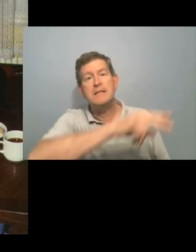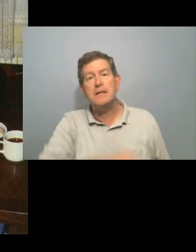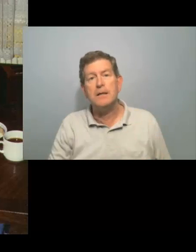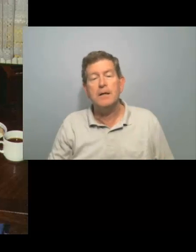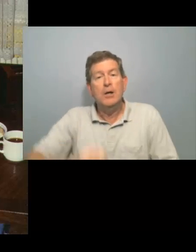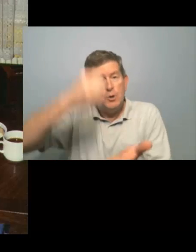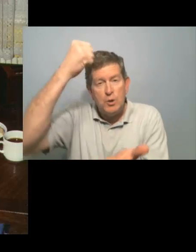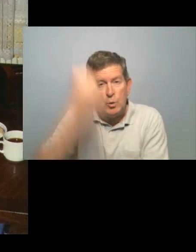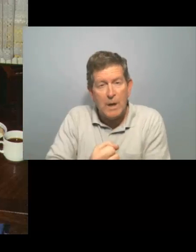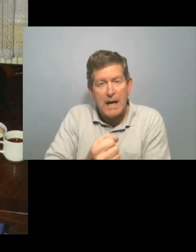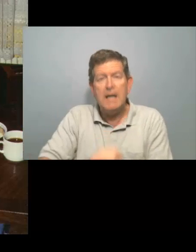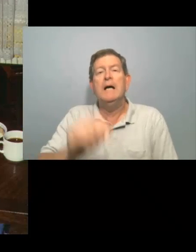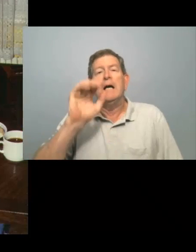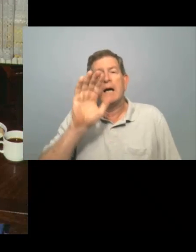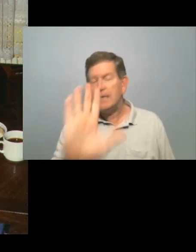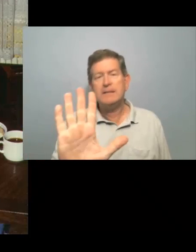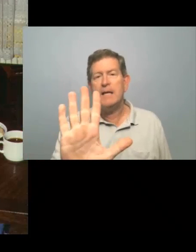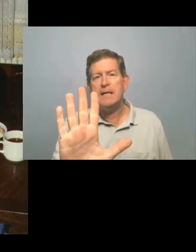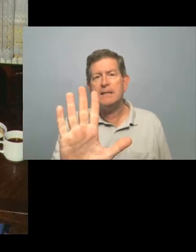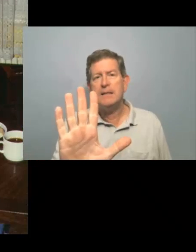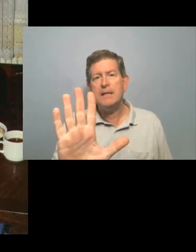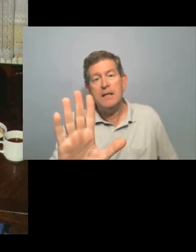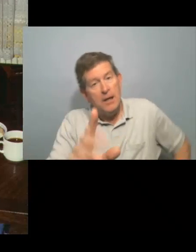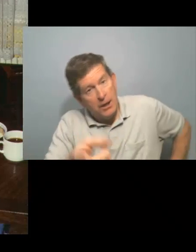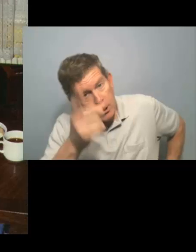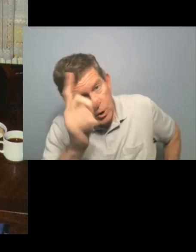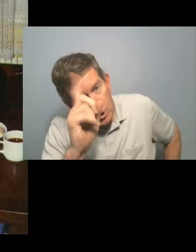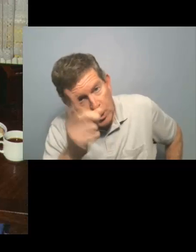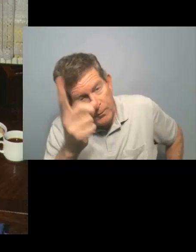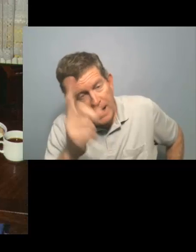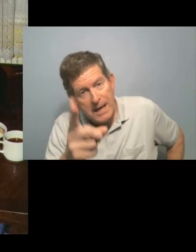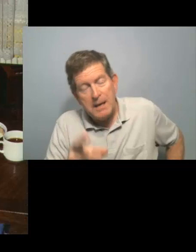pas partir. Tu dois rester ici.